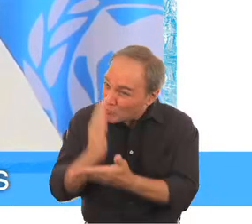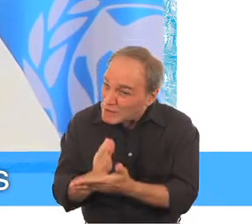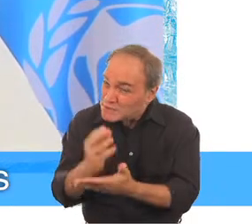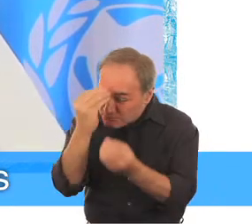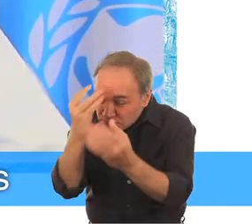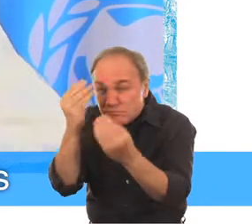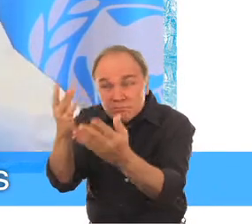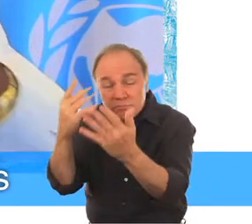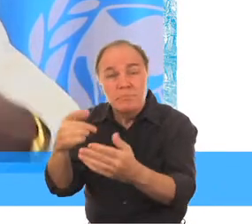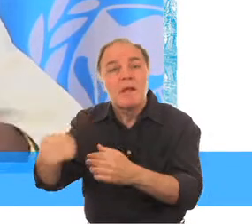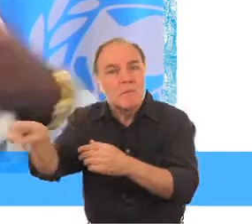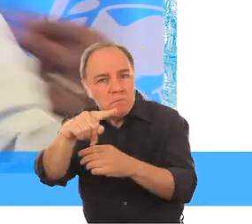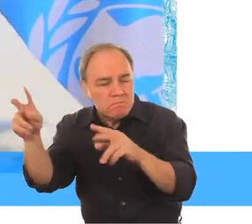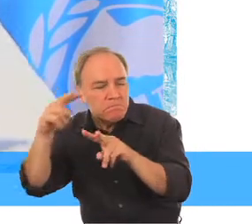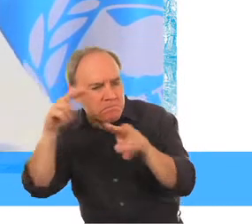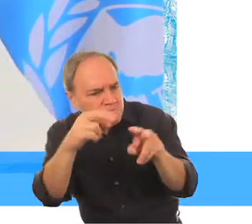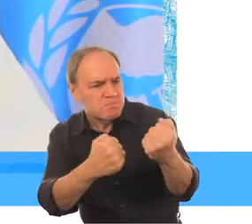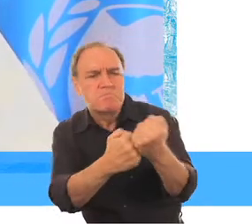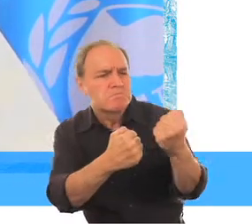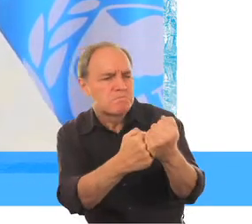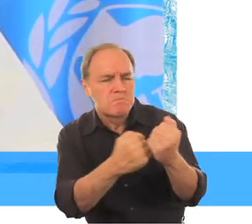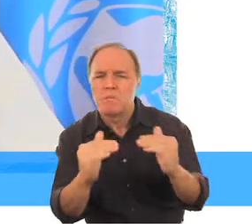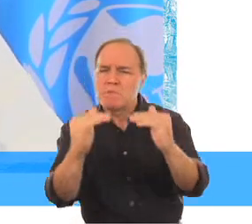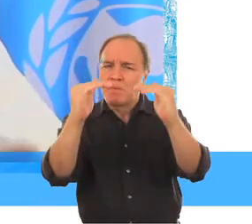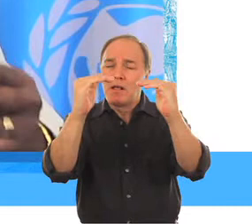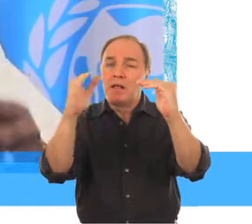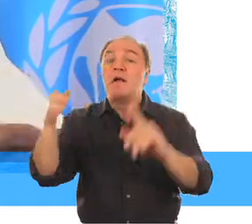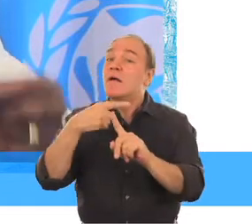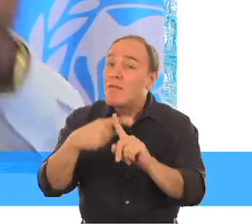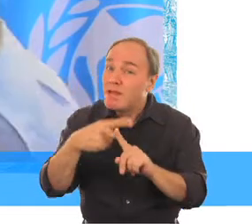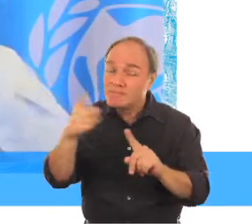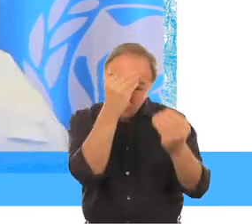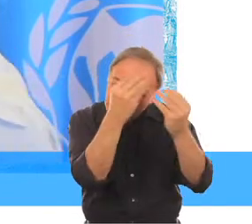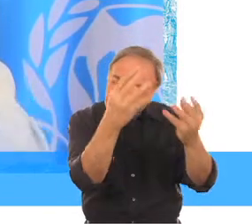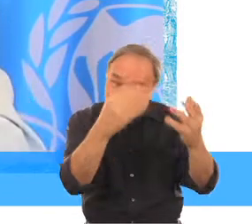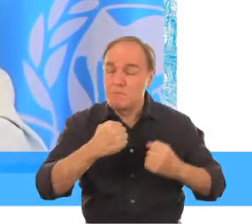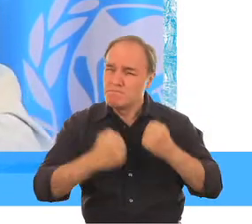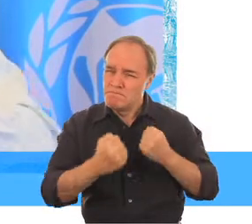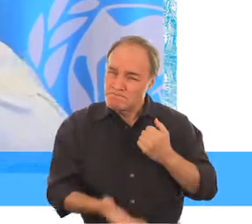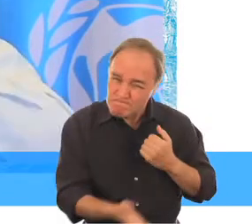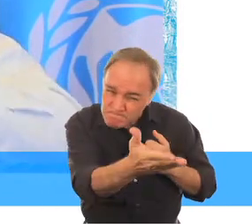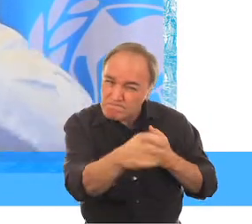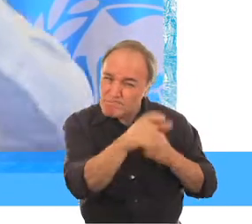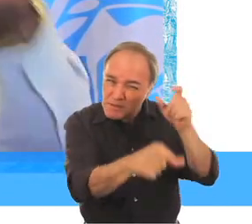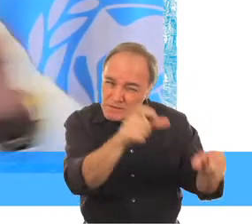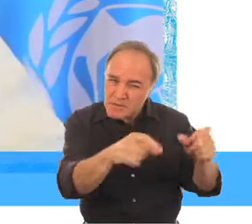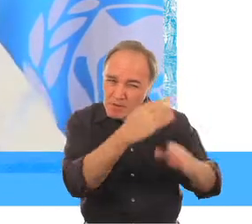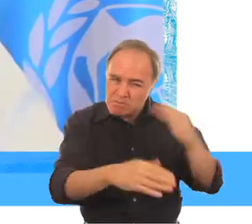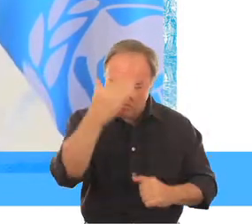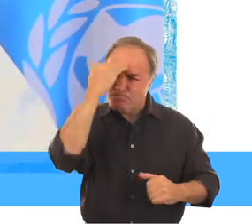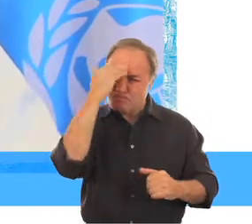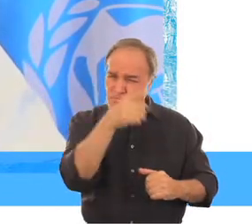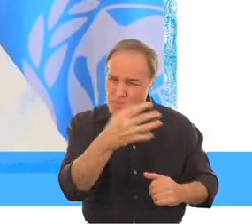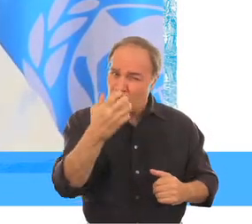personnes handicapées afin d'améliorer les soins qui leur sont dispensés, mais de permettre aussi aux personnes handicapées de se prévaloir